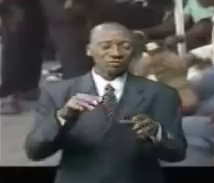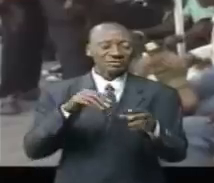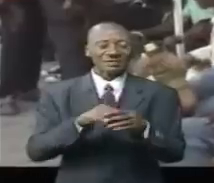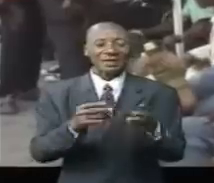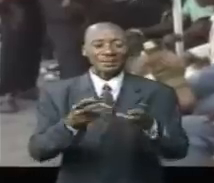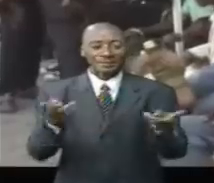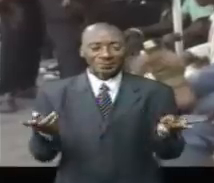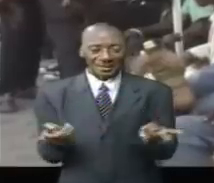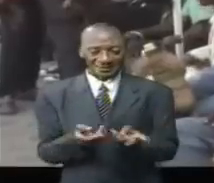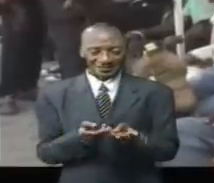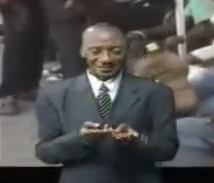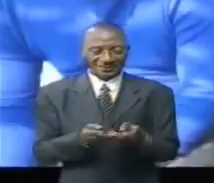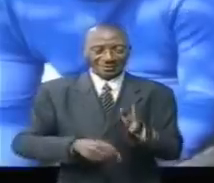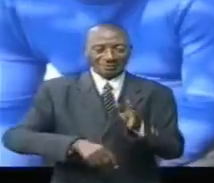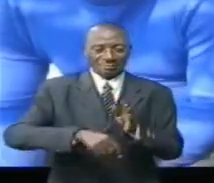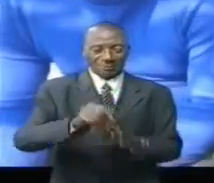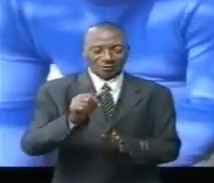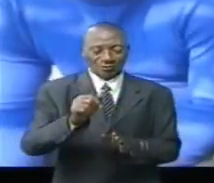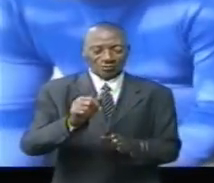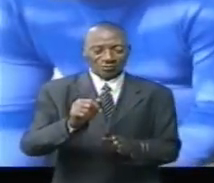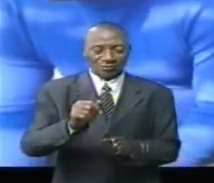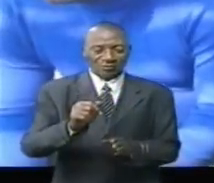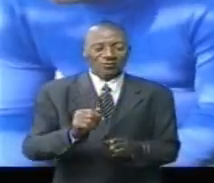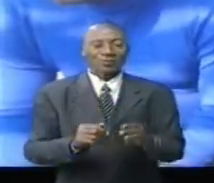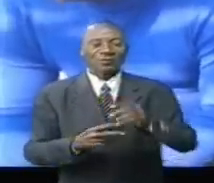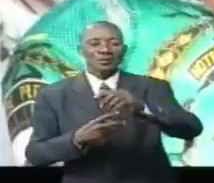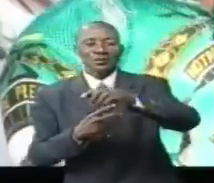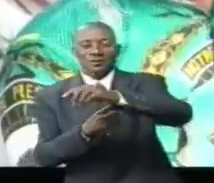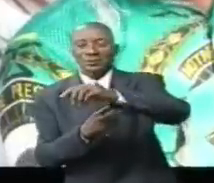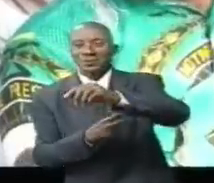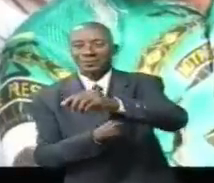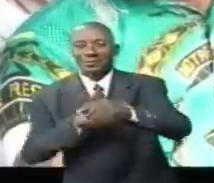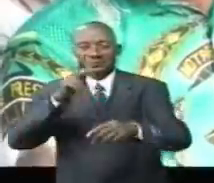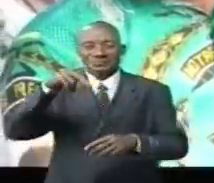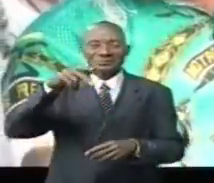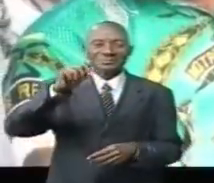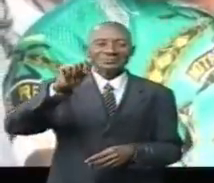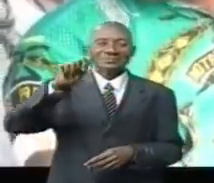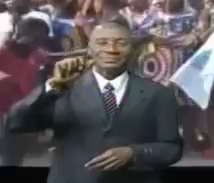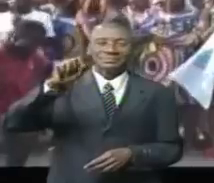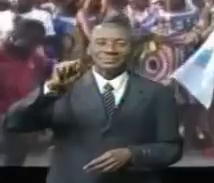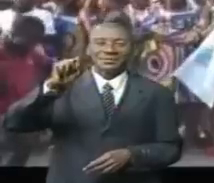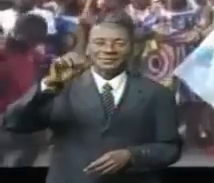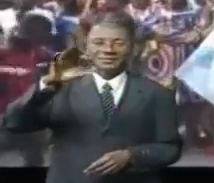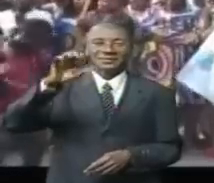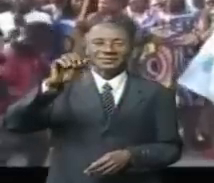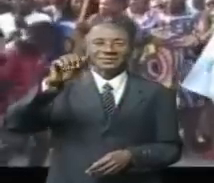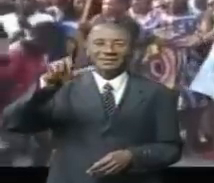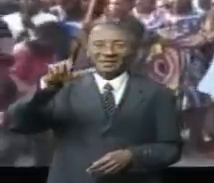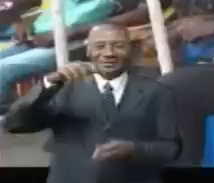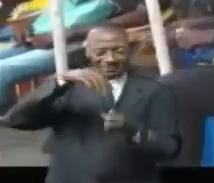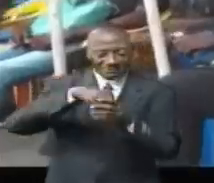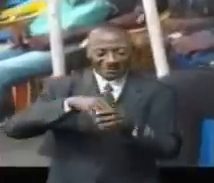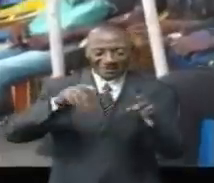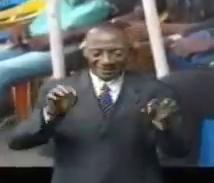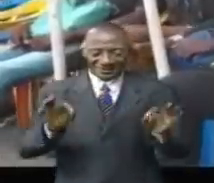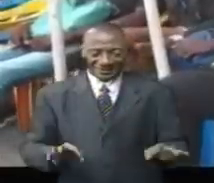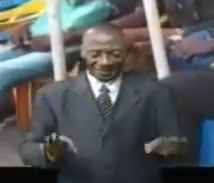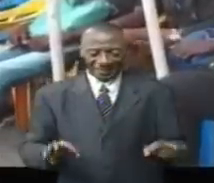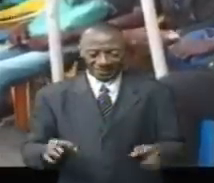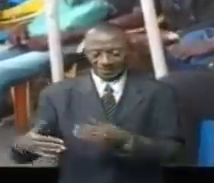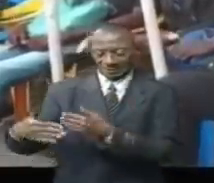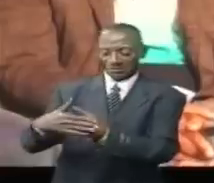les entretenir sur les scrutins à venir et la situation sécuritaire dans l'est de la République démocratique du Congo. Au niveau de la